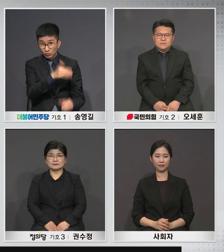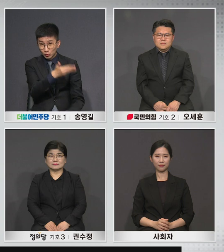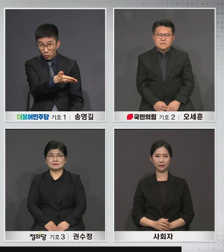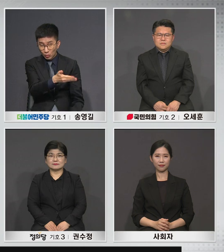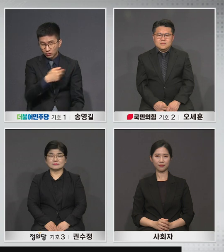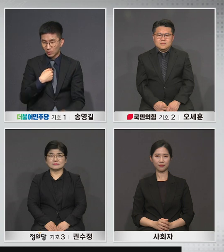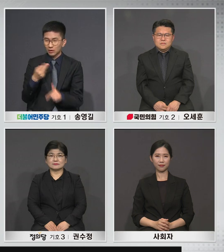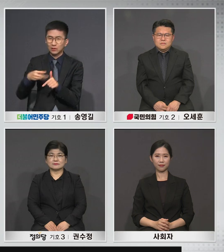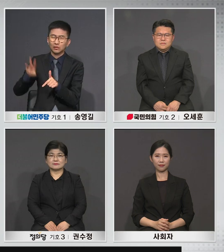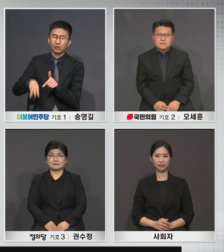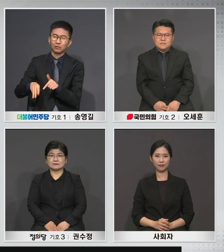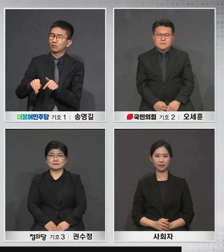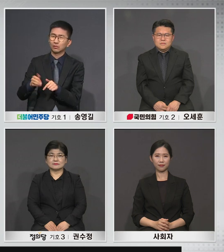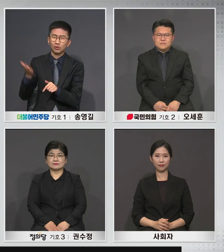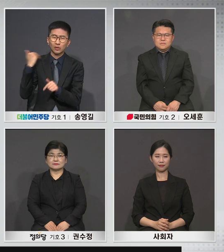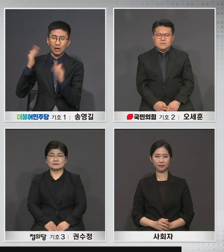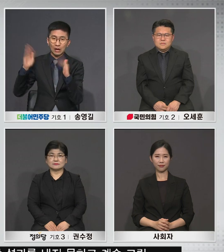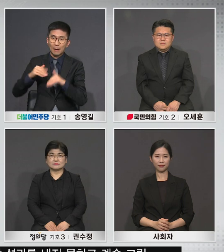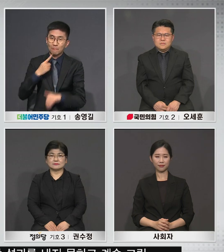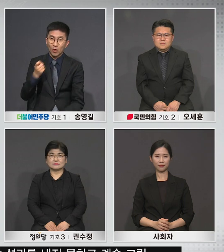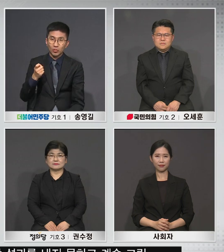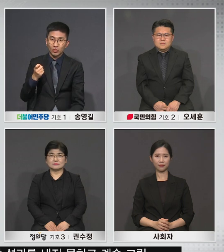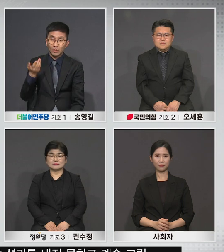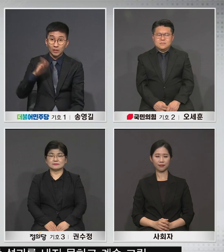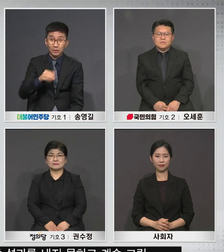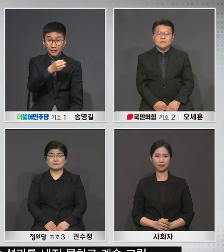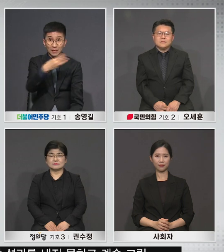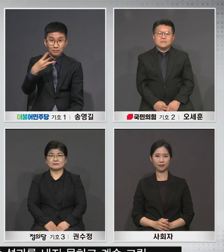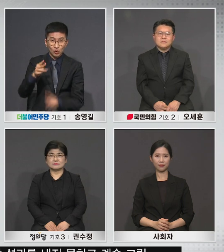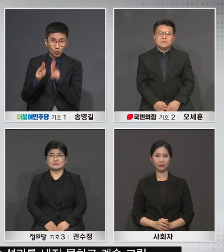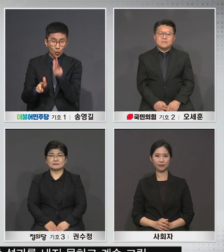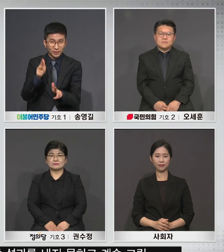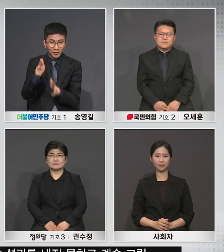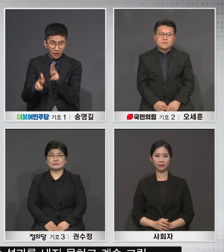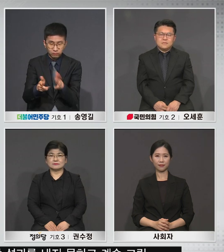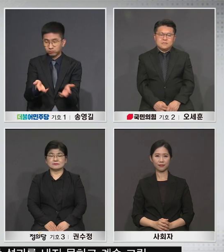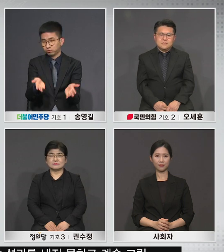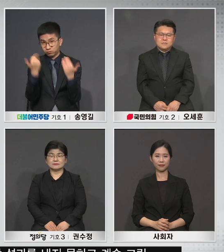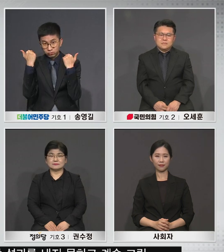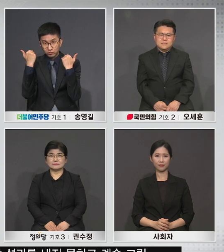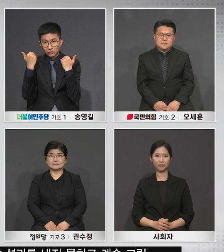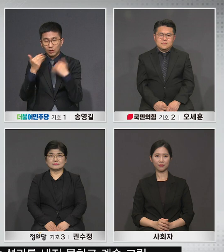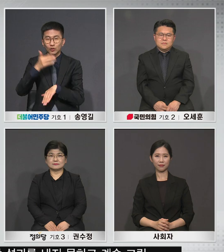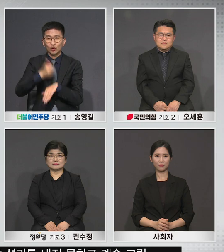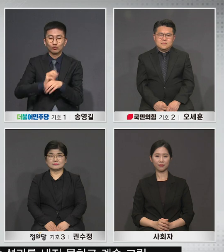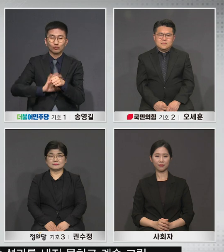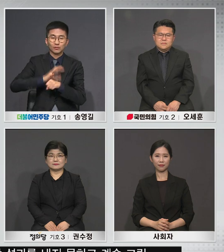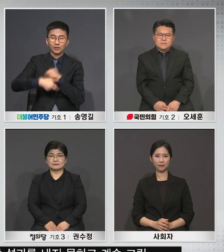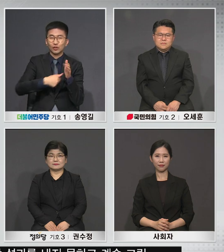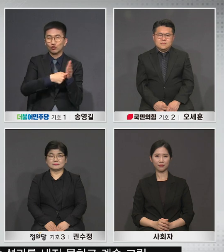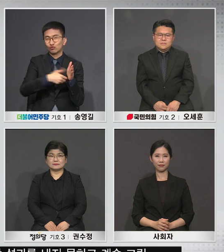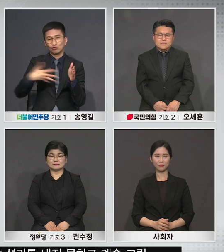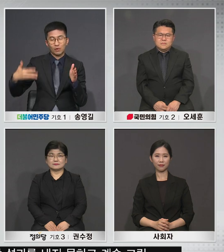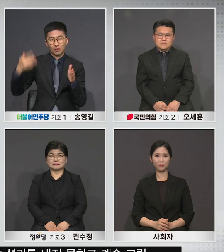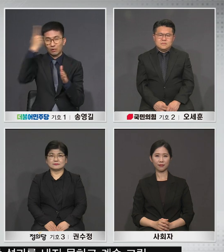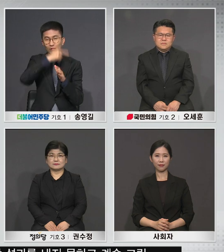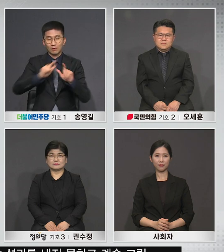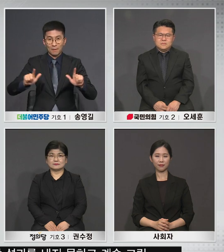구하고 삼성바이오로직스 유치 등으로 세계적인 바이오 시밀러 단지를 만들고 세계